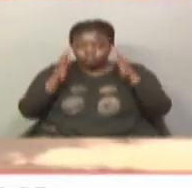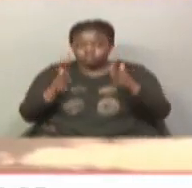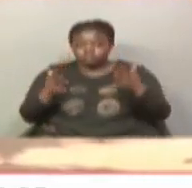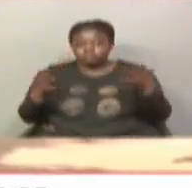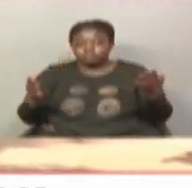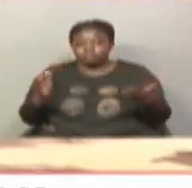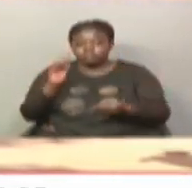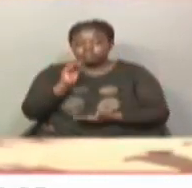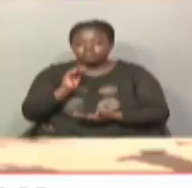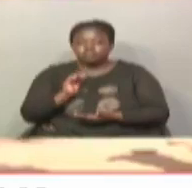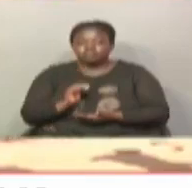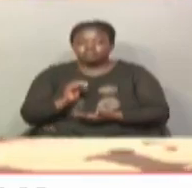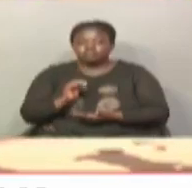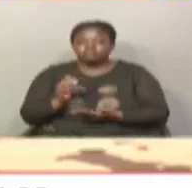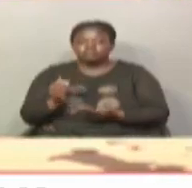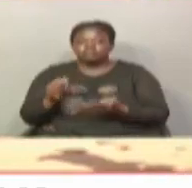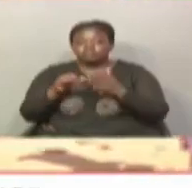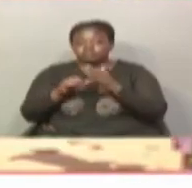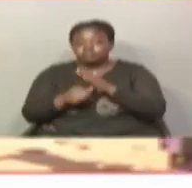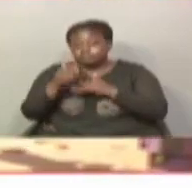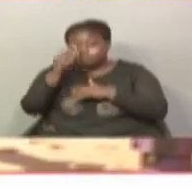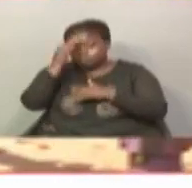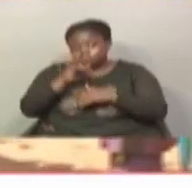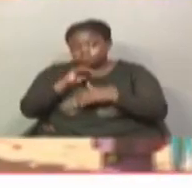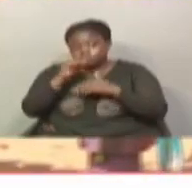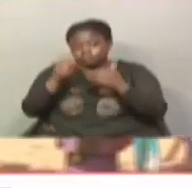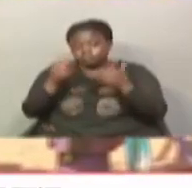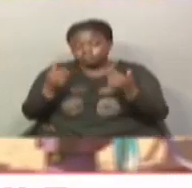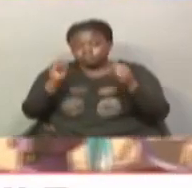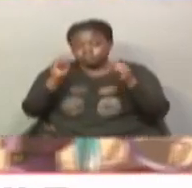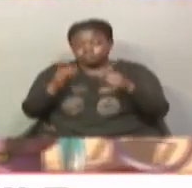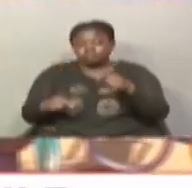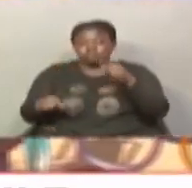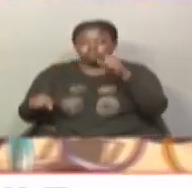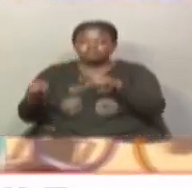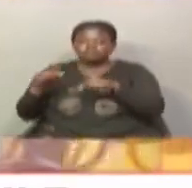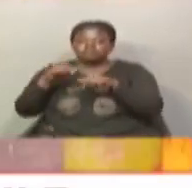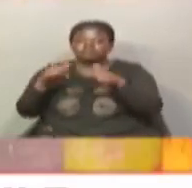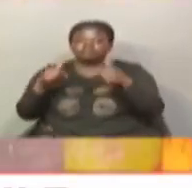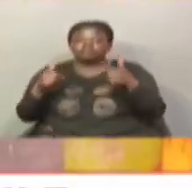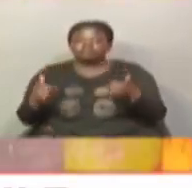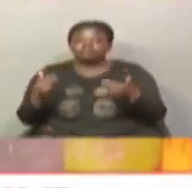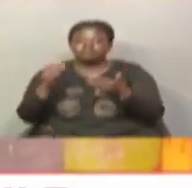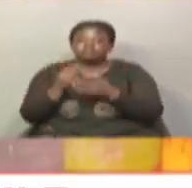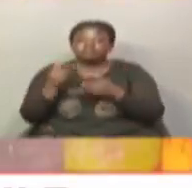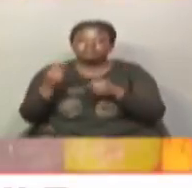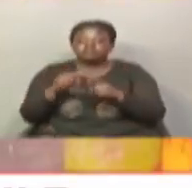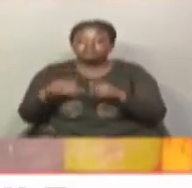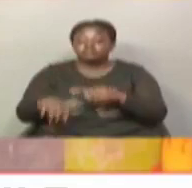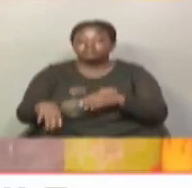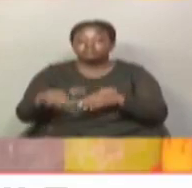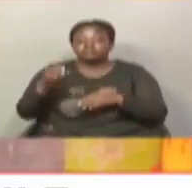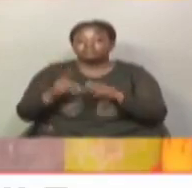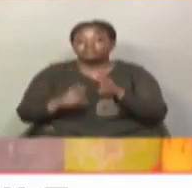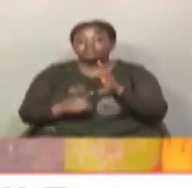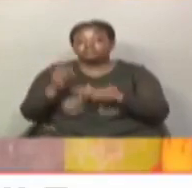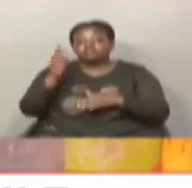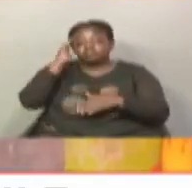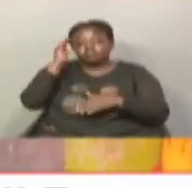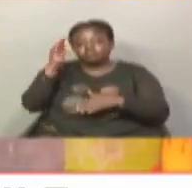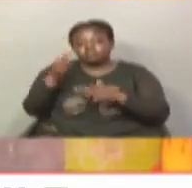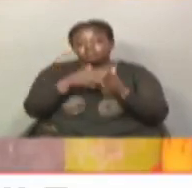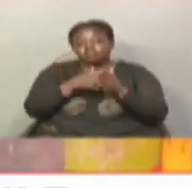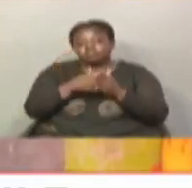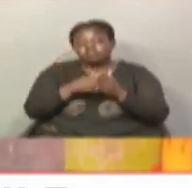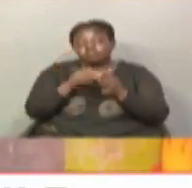waawe okendeeza y'ensonga lwaki abaana baffe basobola okuyita obulungi kuba kiva eno wansi nga tukizimba ng'omanya obunafu